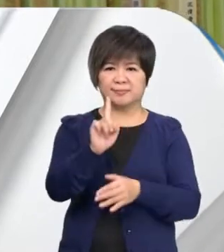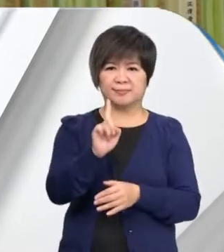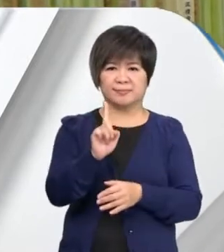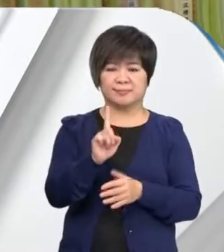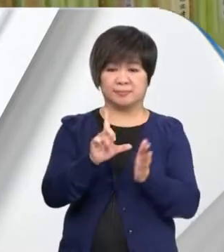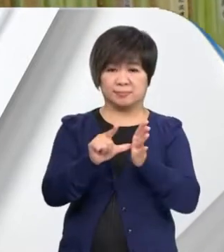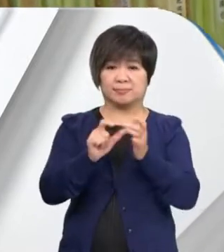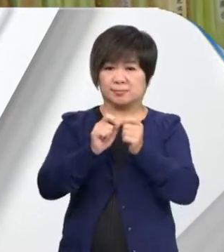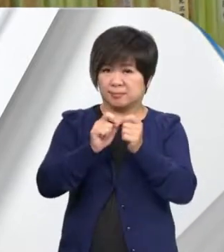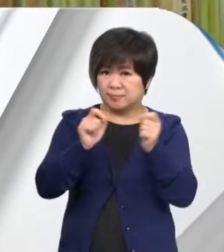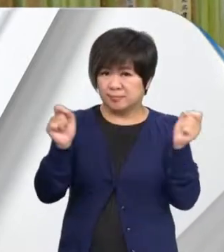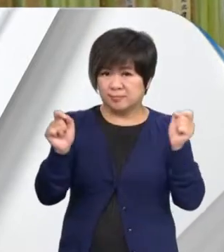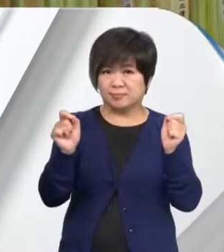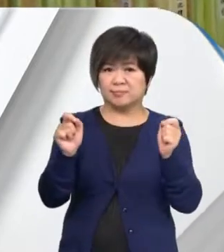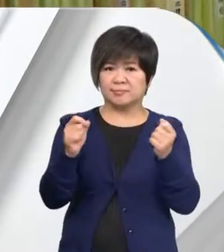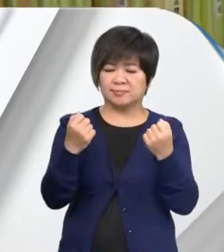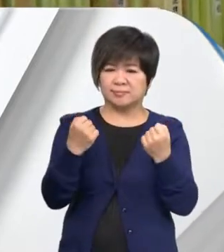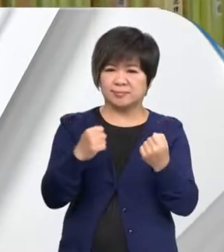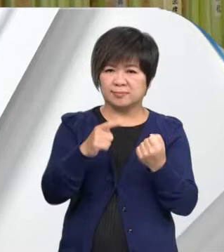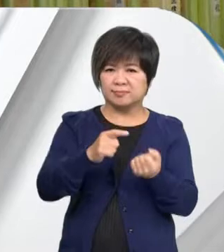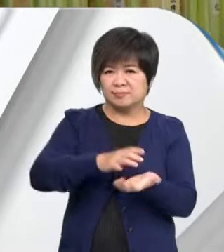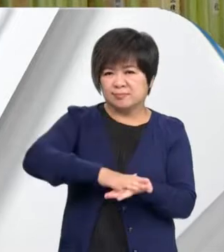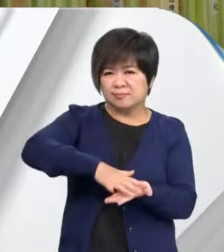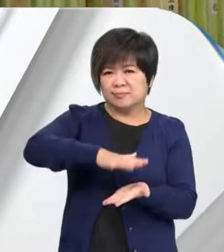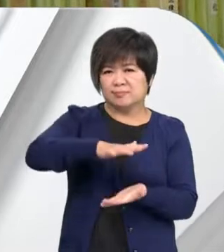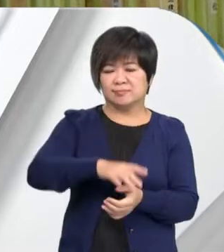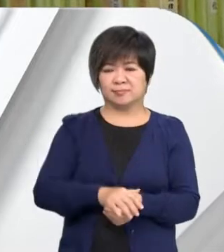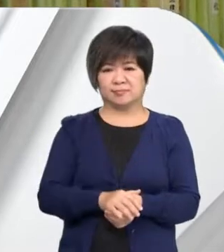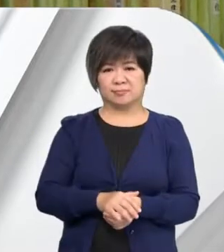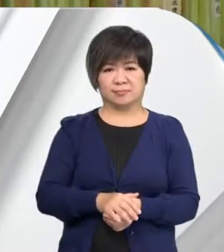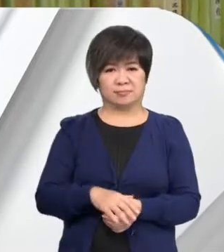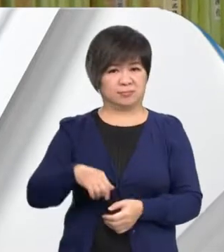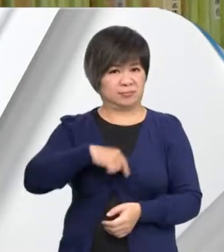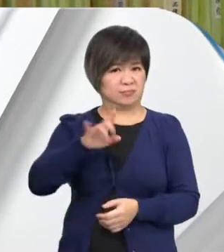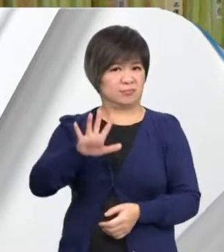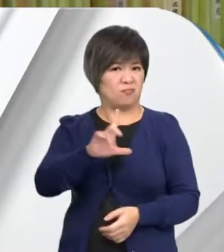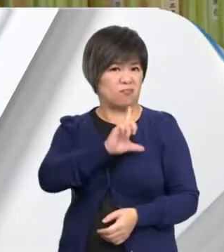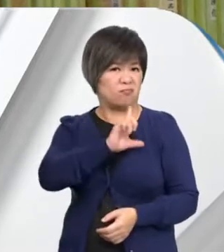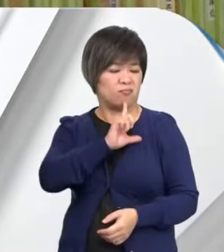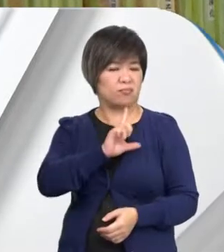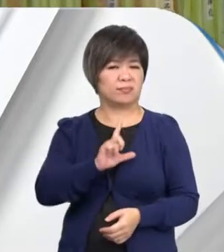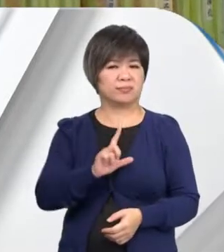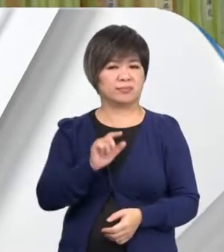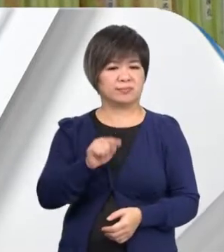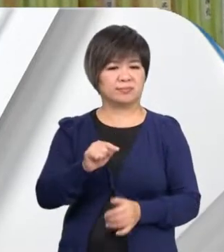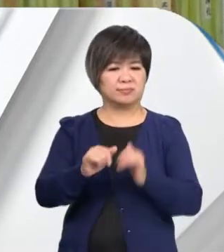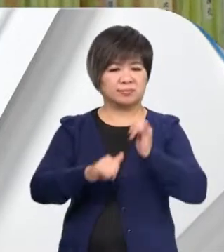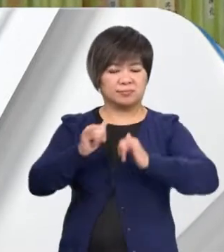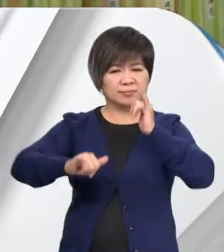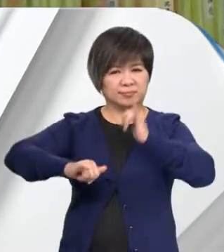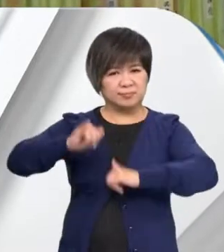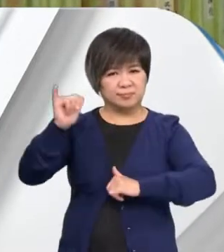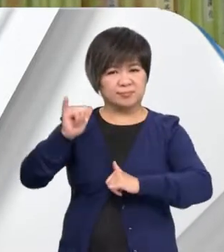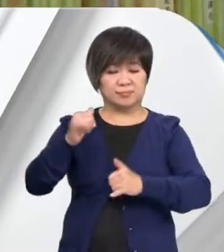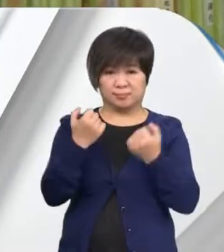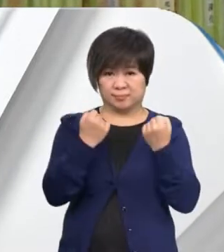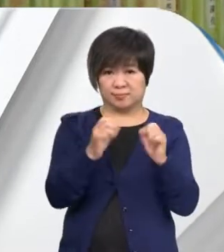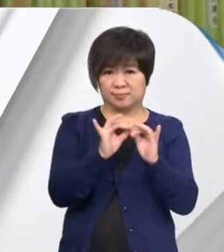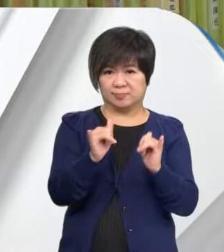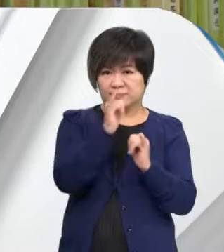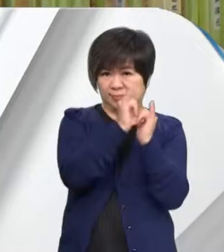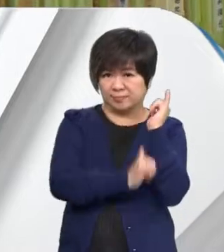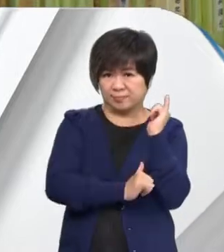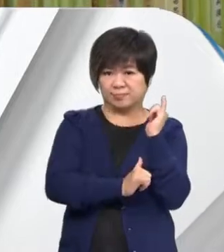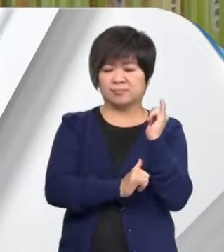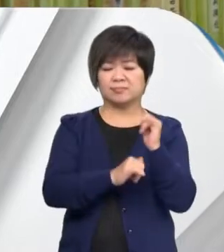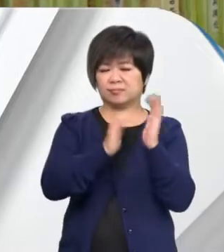较长期性的一个累积。那我们有更多更丰富的这个故事跟整个在地的历史脉